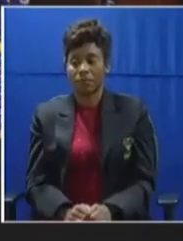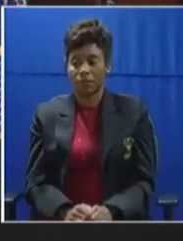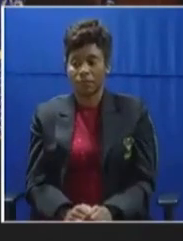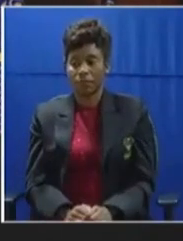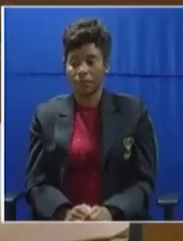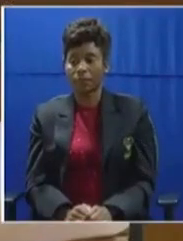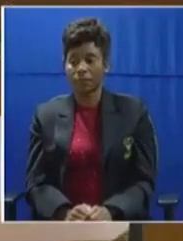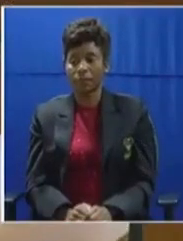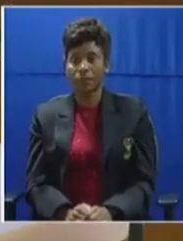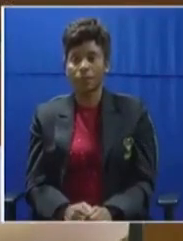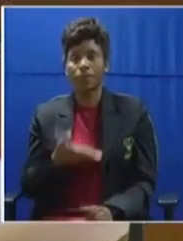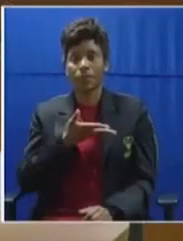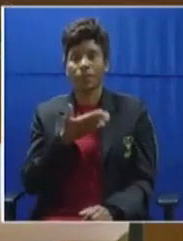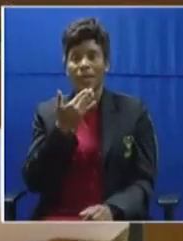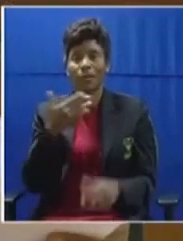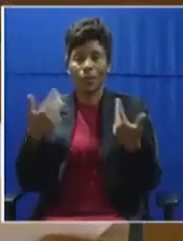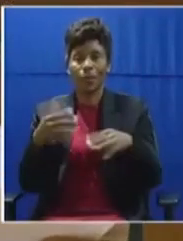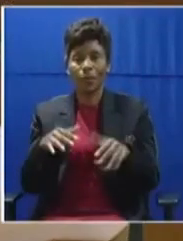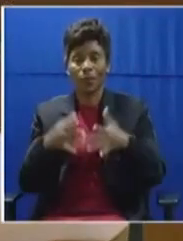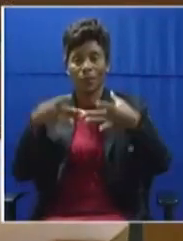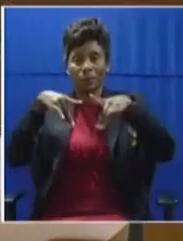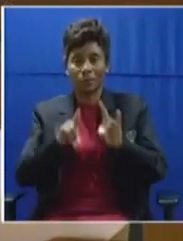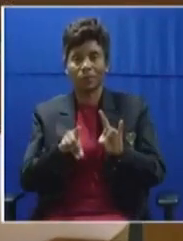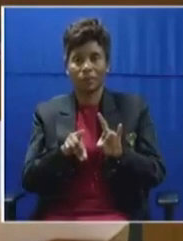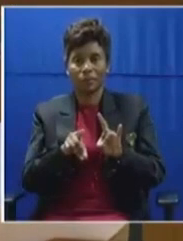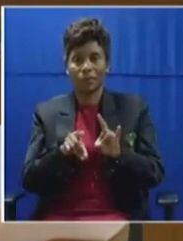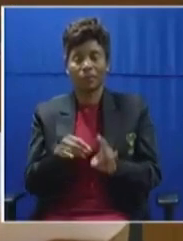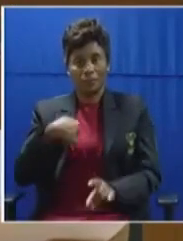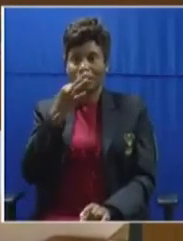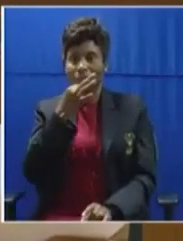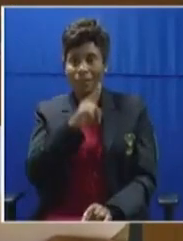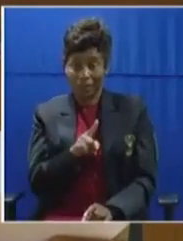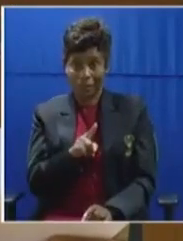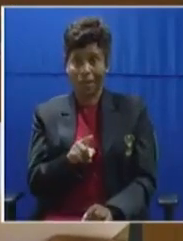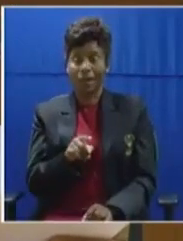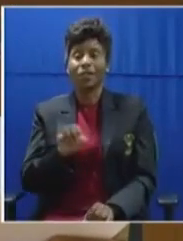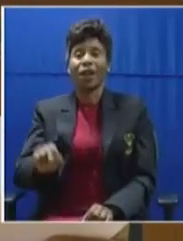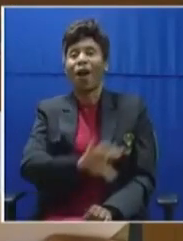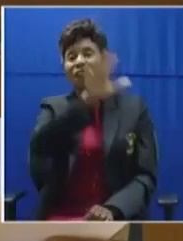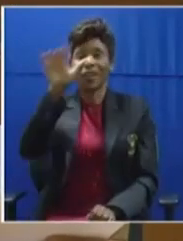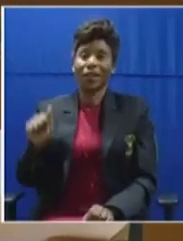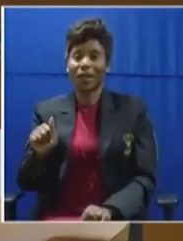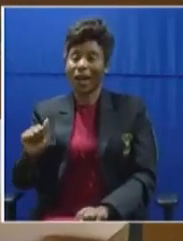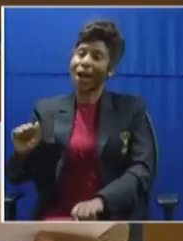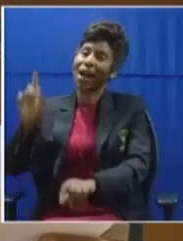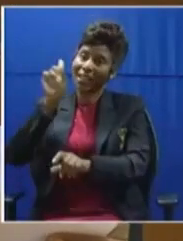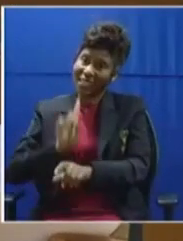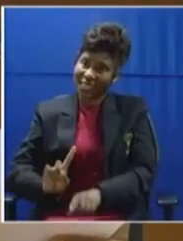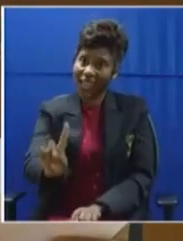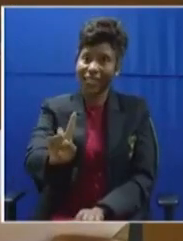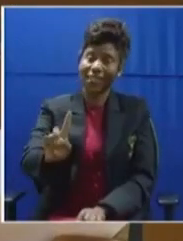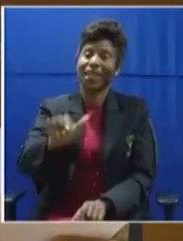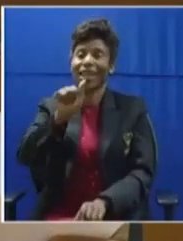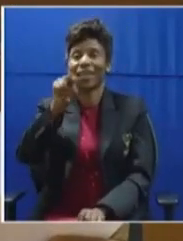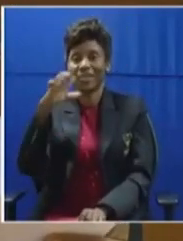Thank you very much, Chair. And I'm saying to South Africa, to many ANC, litshwara le ho solicite bang le mosebetsi